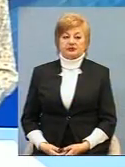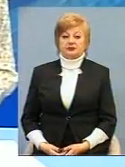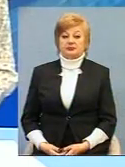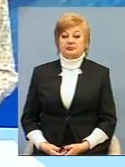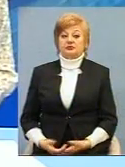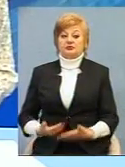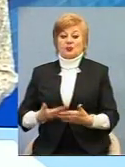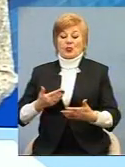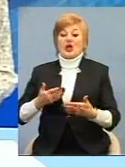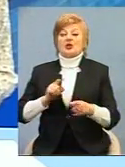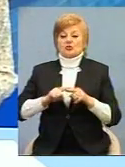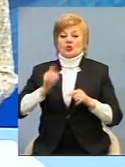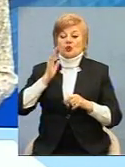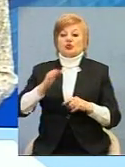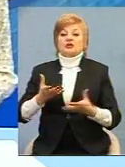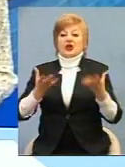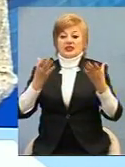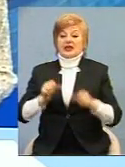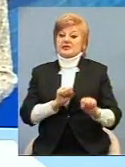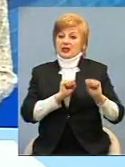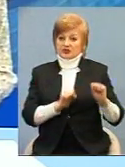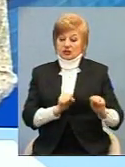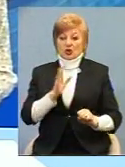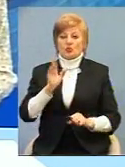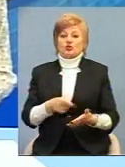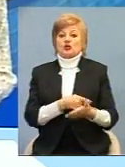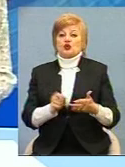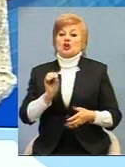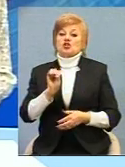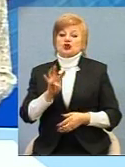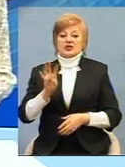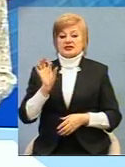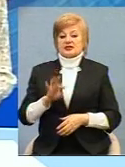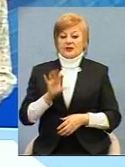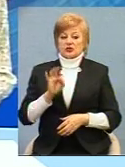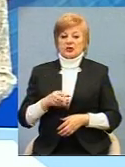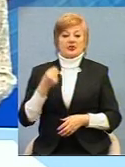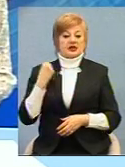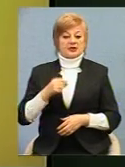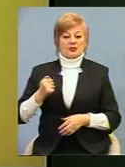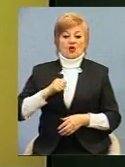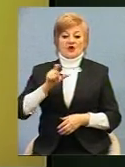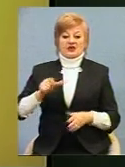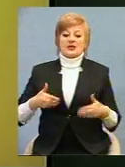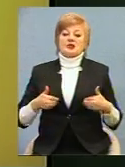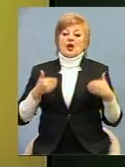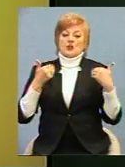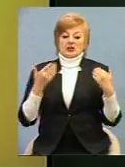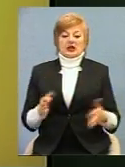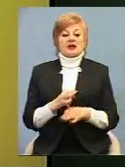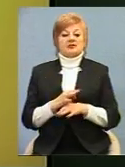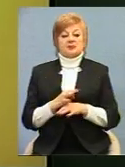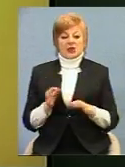У передвісті Дня захисника, котрий в Україні відзначатимуть 14 жовтня, запорізьких військових привітали з професійним